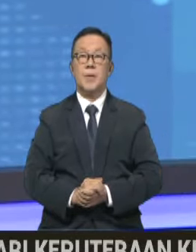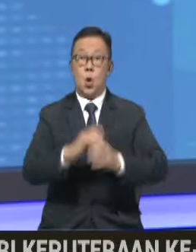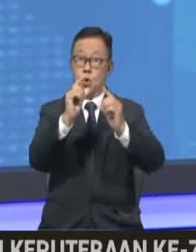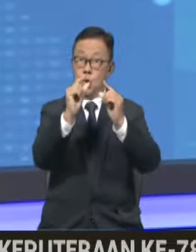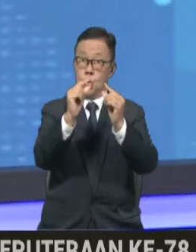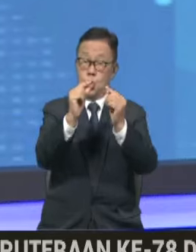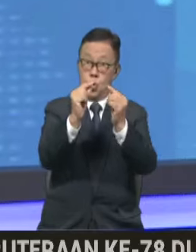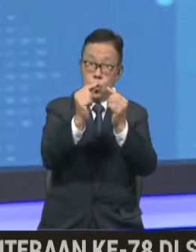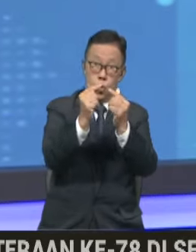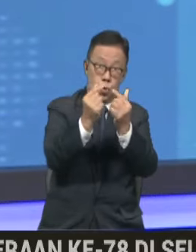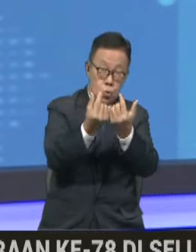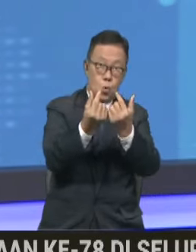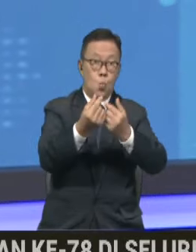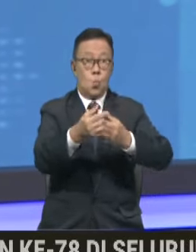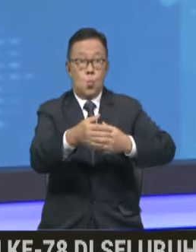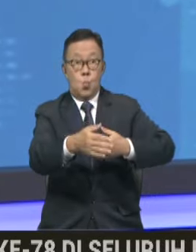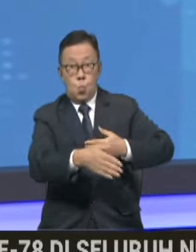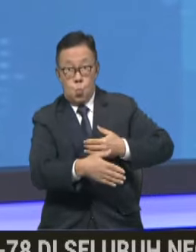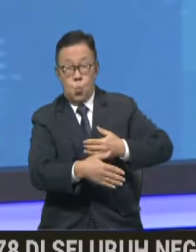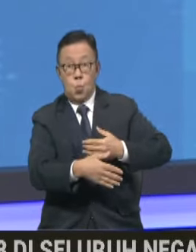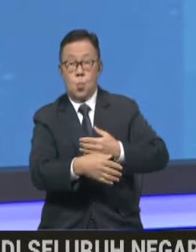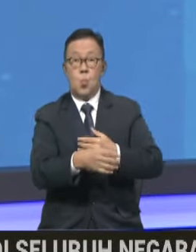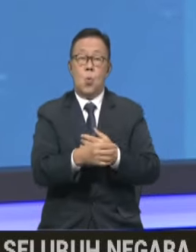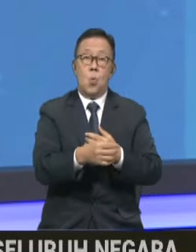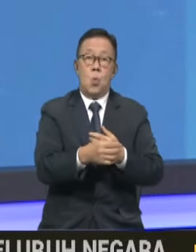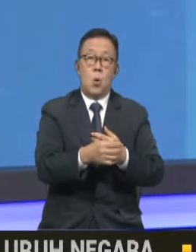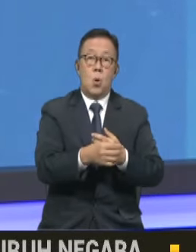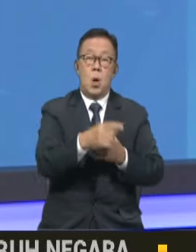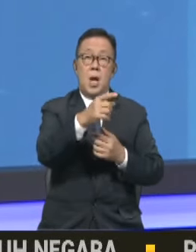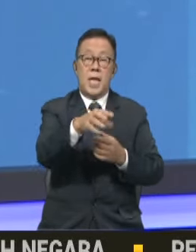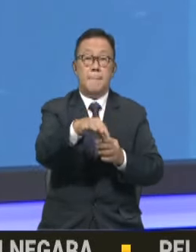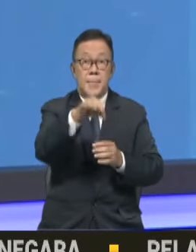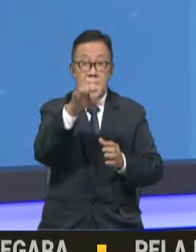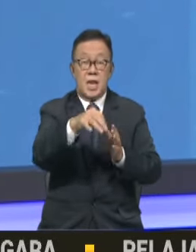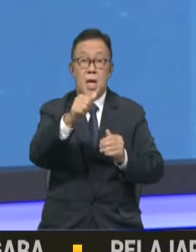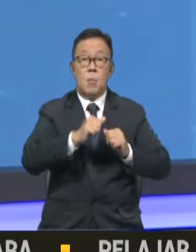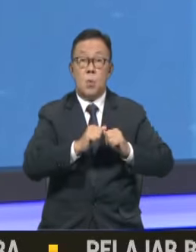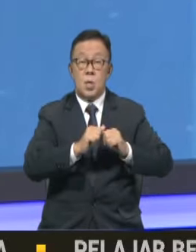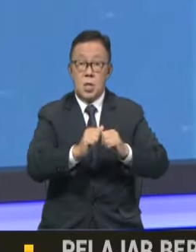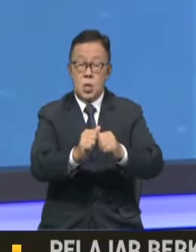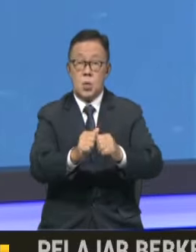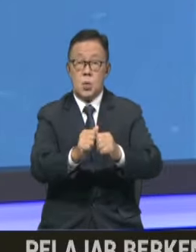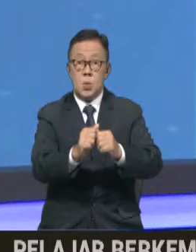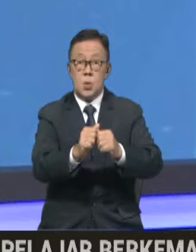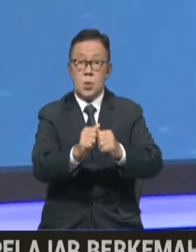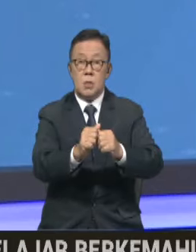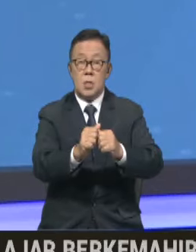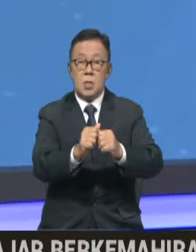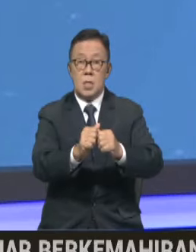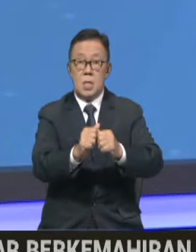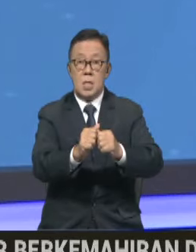Kumpulan ta'alum yang terdiri daripada 6 pegawai pengurusan pertengahan yang terpilih mengikuti program pembangunan